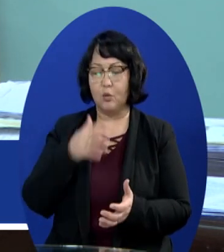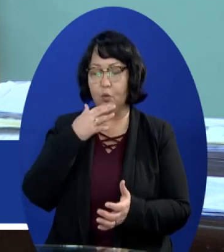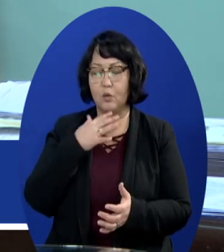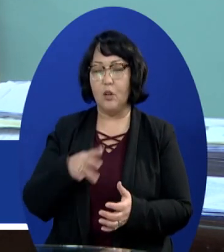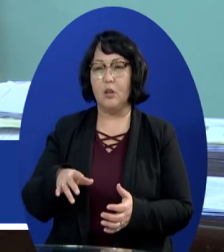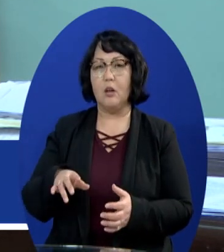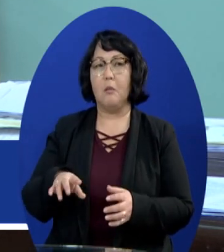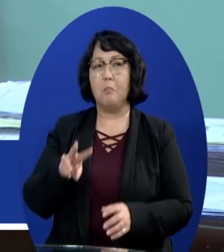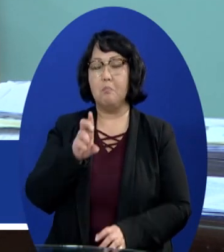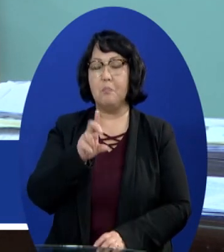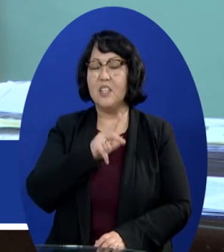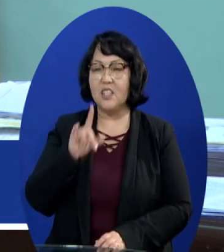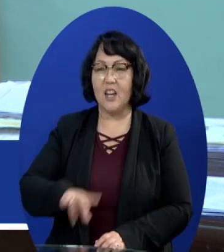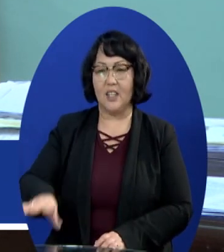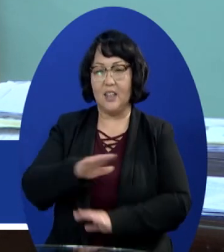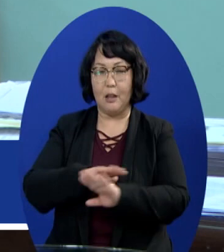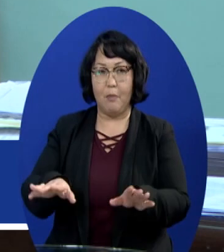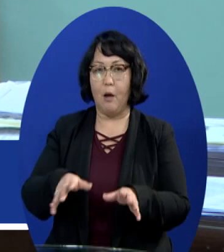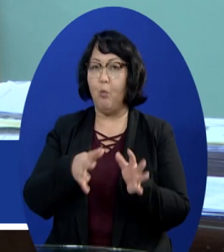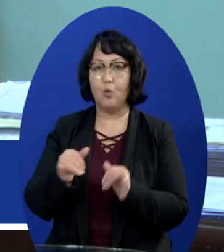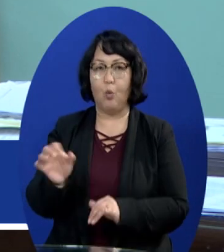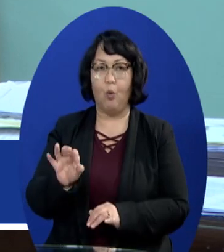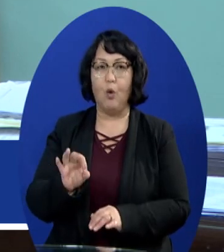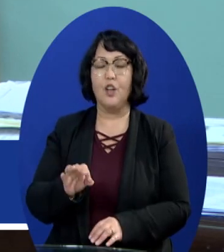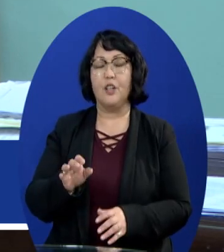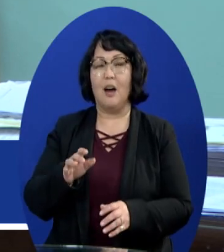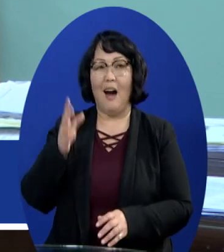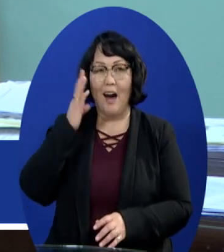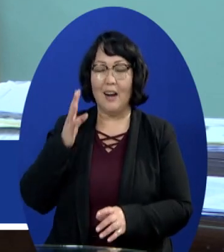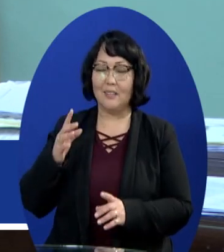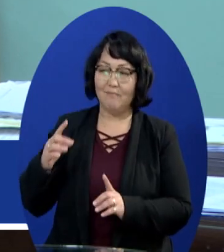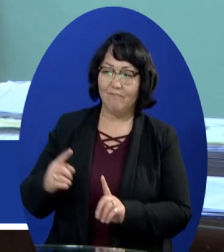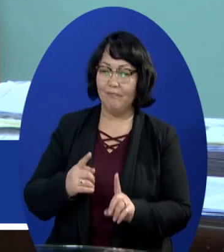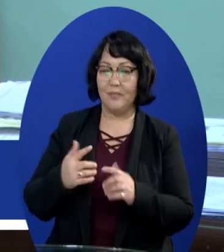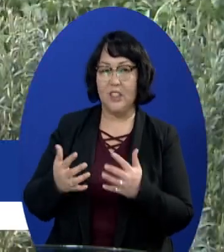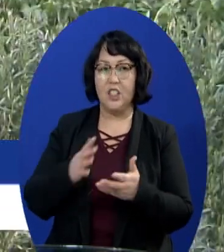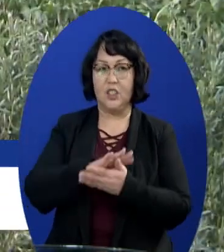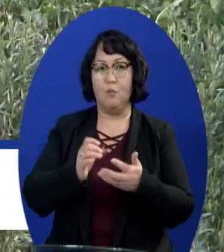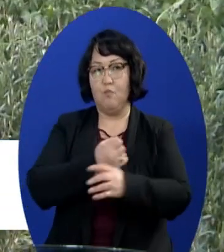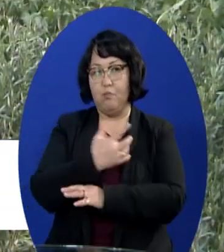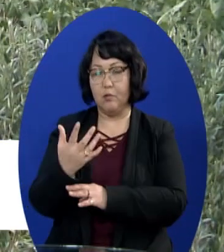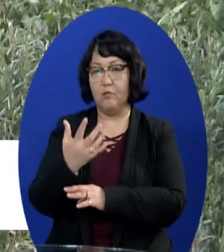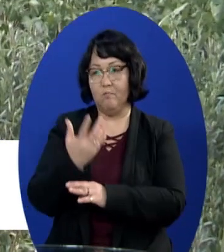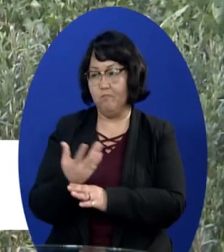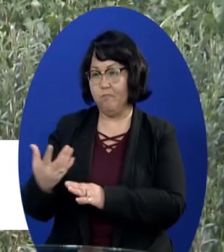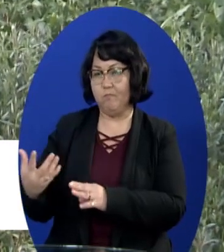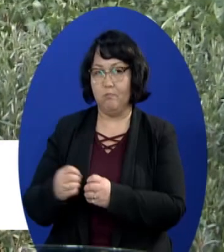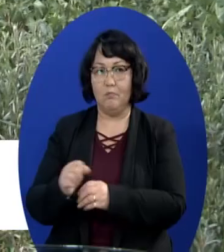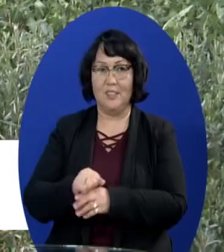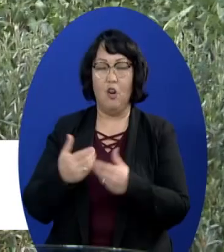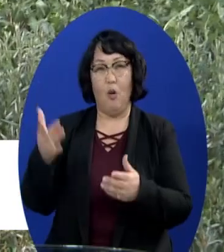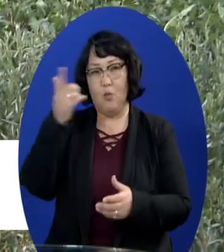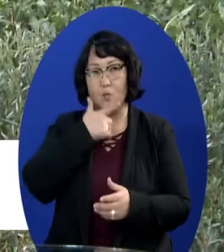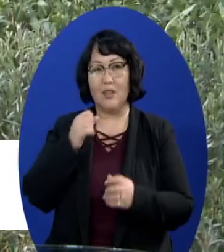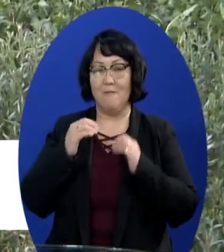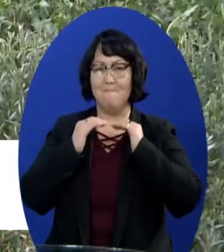олъё гэсэнгүй шүү дээ. Бусад хүмүүсийг араасаа дагуулж за шинээр тариалын эрхлэгчдэд одоо суулгацуудыг өгч тэр олддггүй байсан суулгацыг ахаад хүлэмжинд